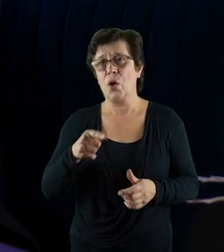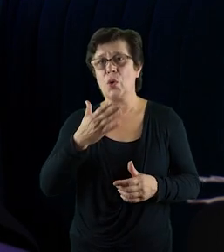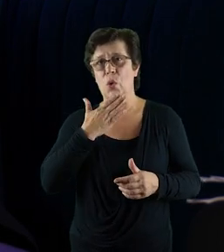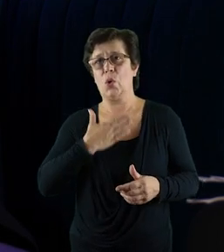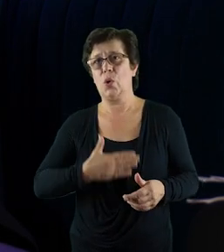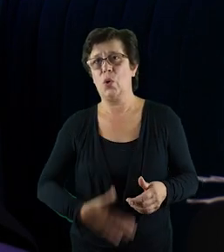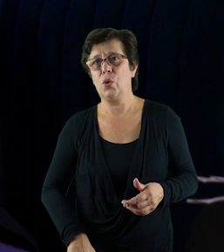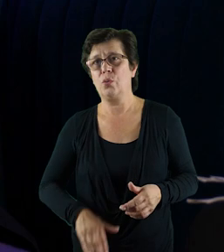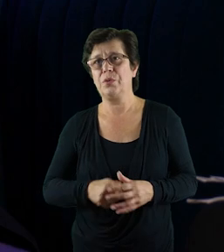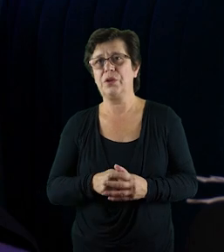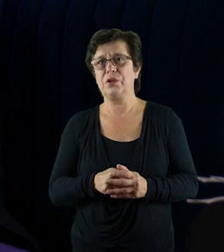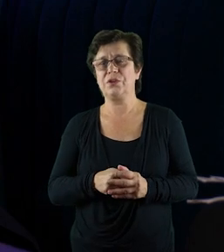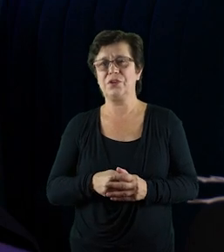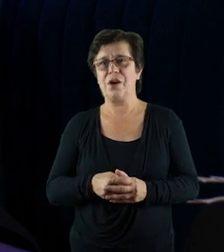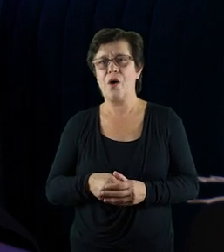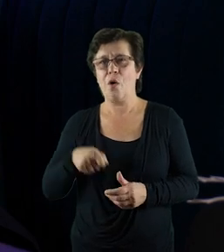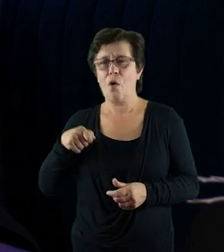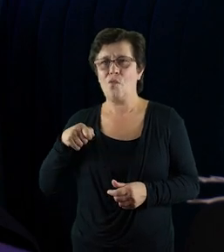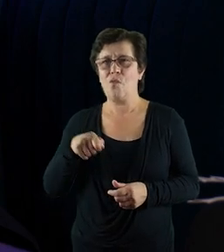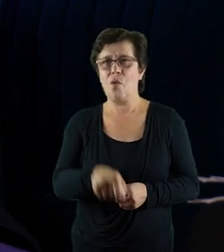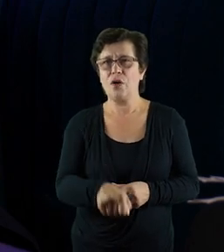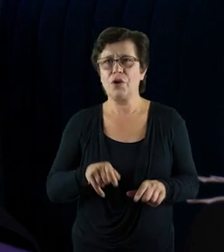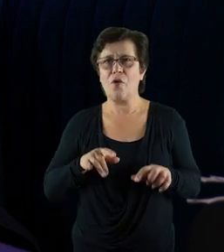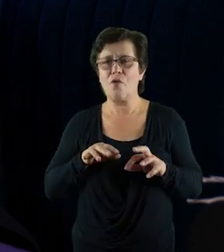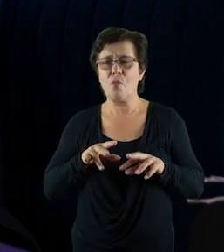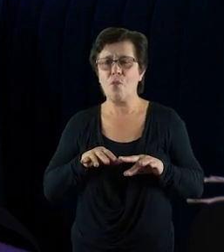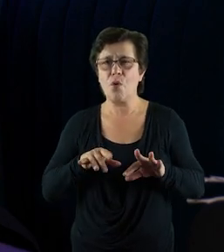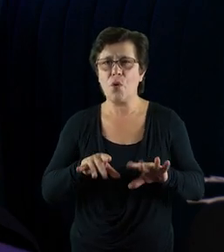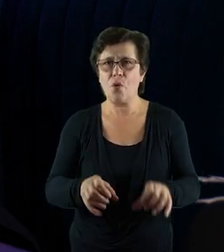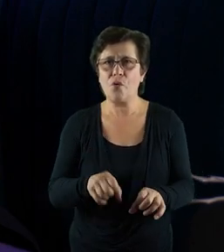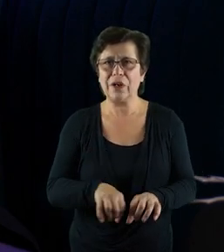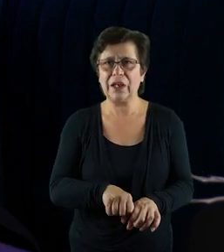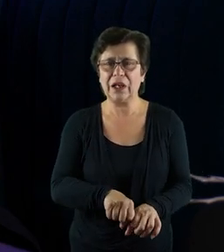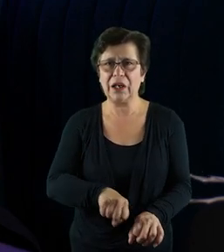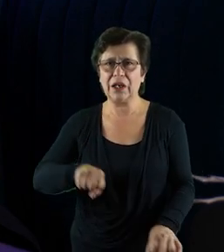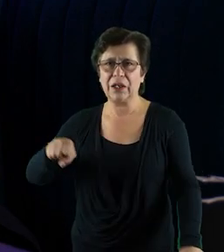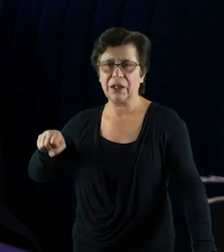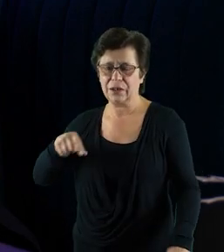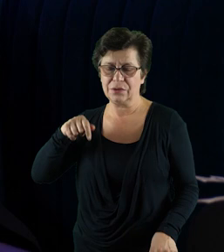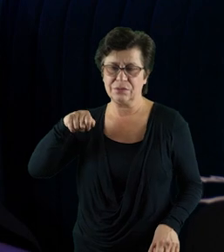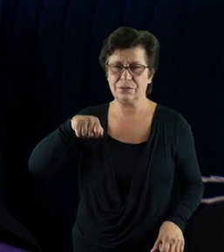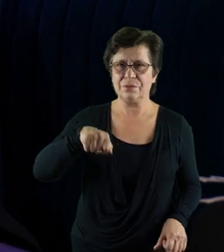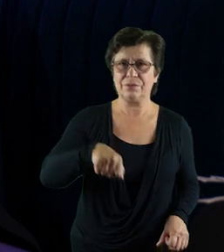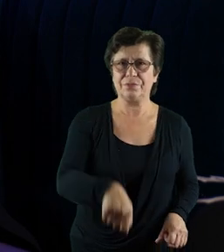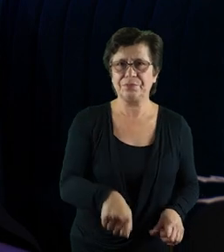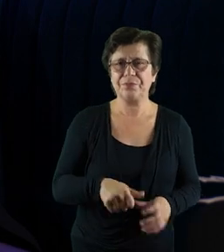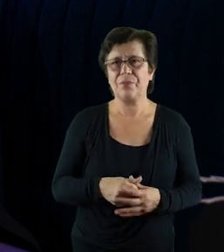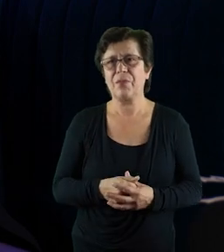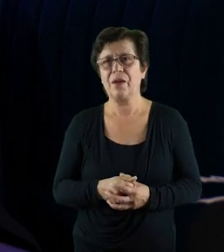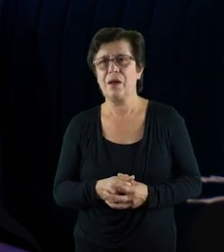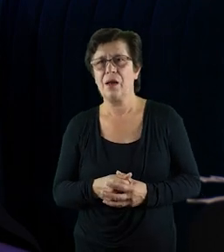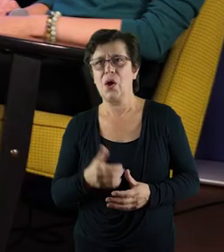lubił włożyć kij w mrowisko, sprowokować, wydać jakiś taki sąd, który byłby